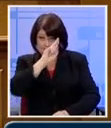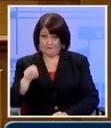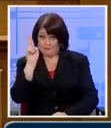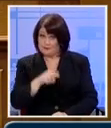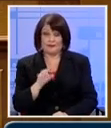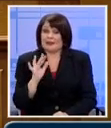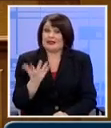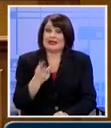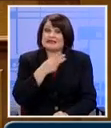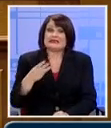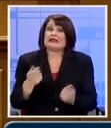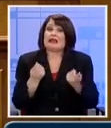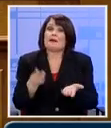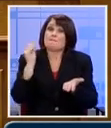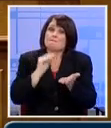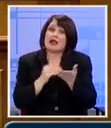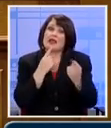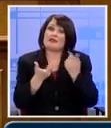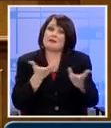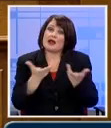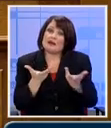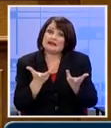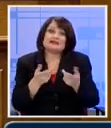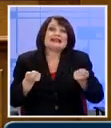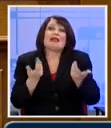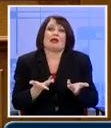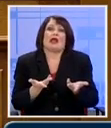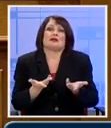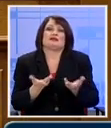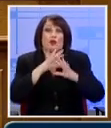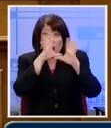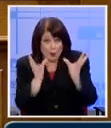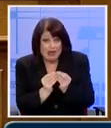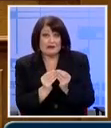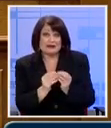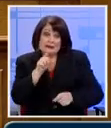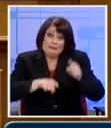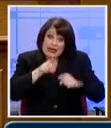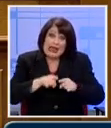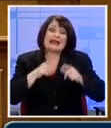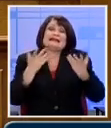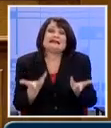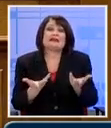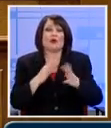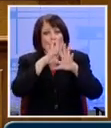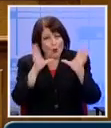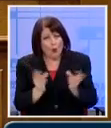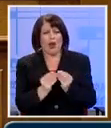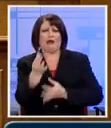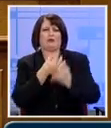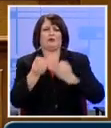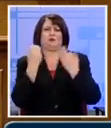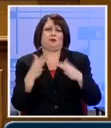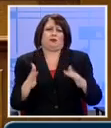καταργήσει, θα το επαναδιαπραγματευτεί. Κάποια από όλα αυτά, όλα αυτά μαζί, από όλα έχει ο Μπαχτσές, τα έχετε πει όλα κατά